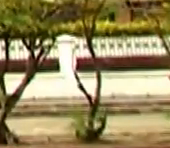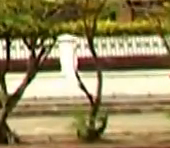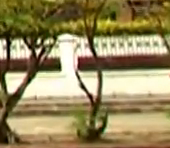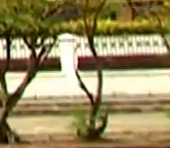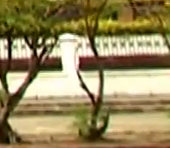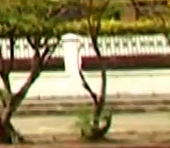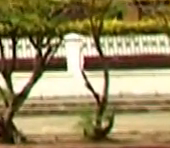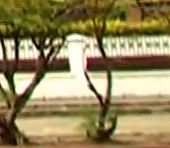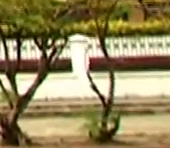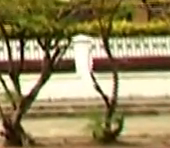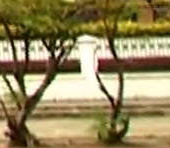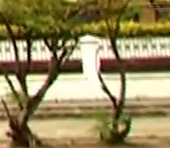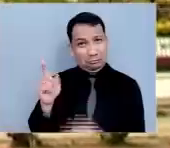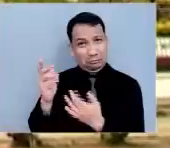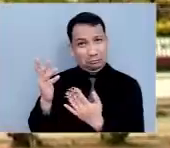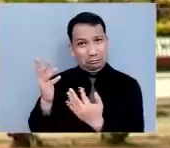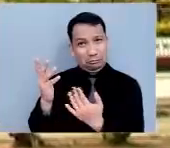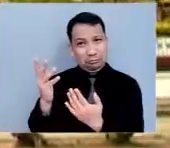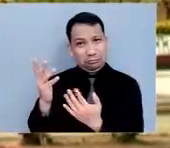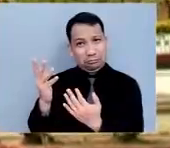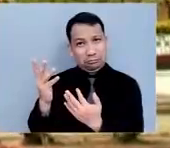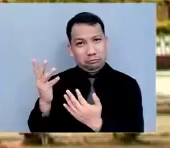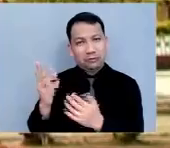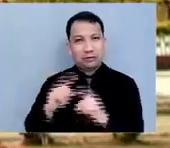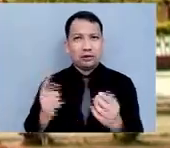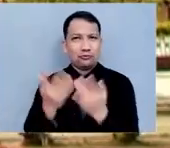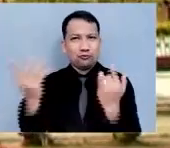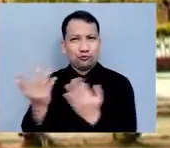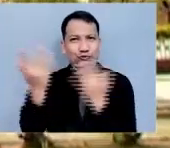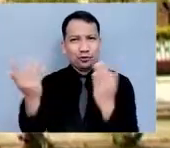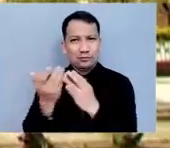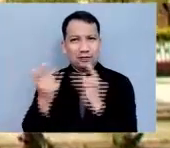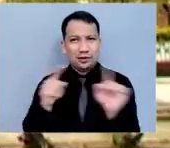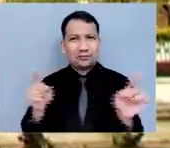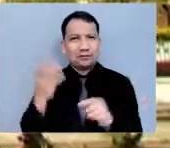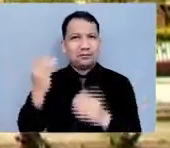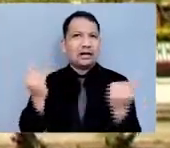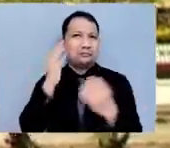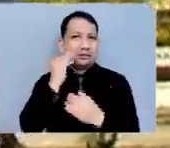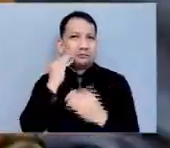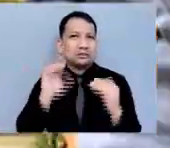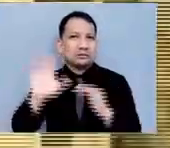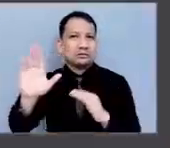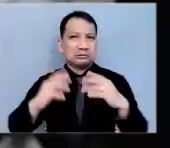Sunog lang yan eh. Mas marami pang mas matinding pinagdaanan yung gusaling yan.